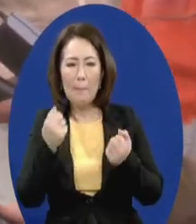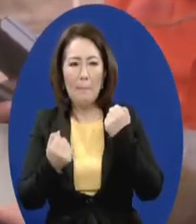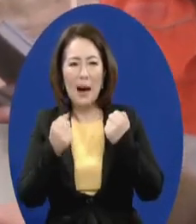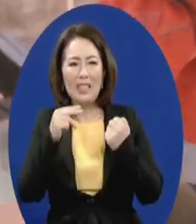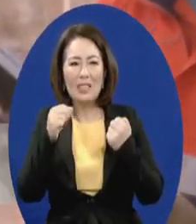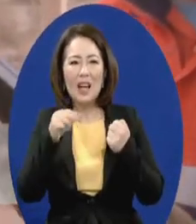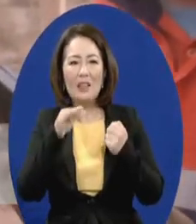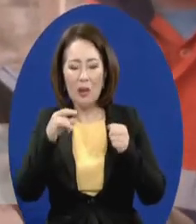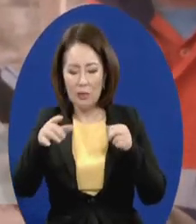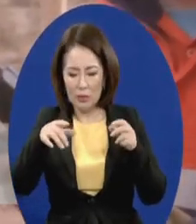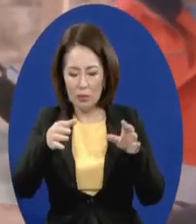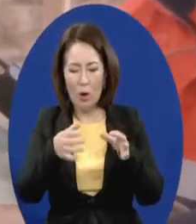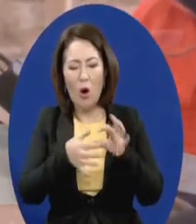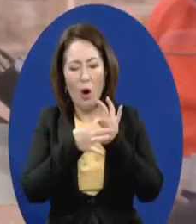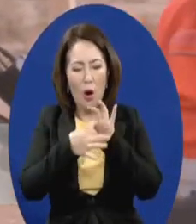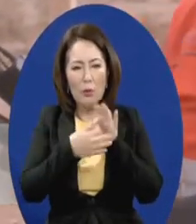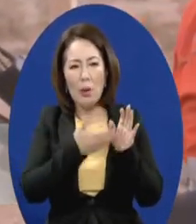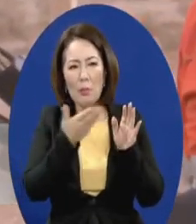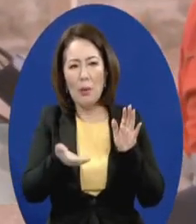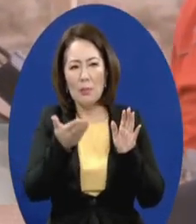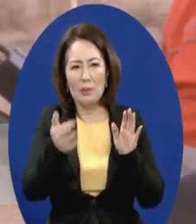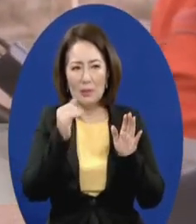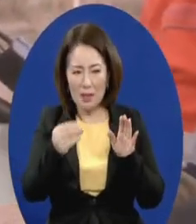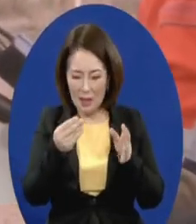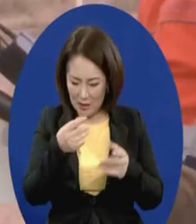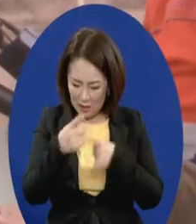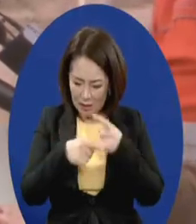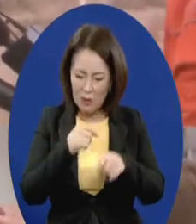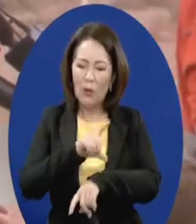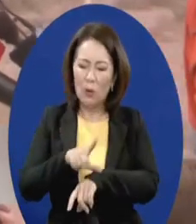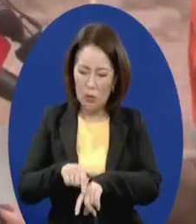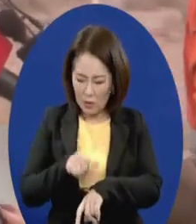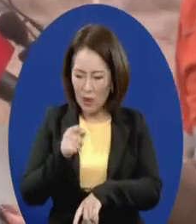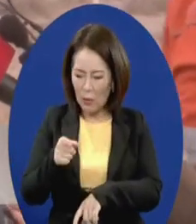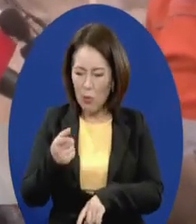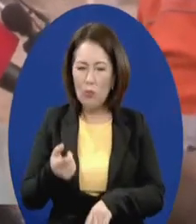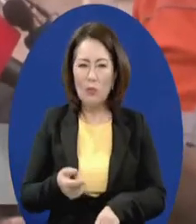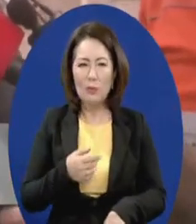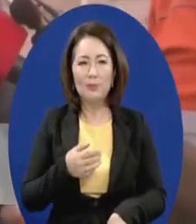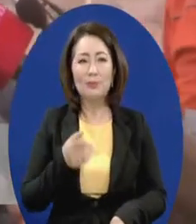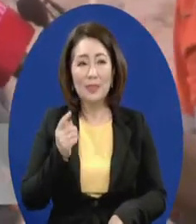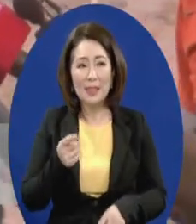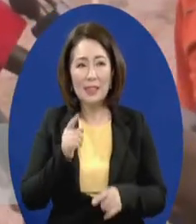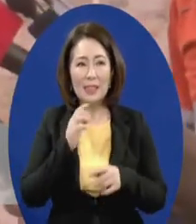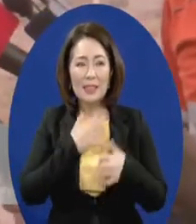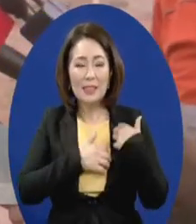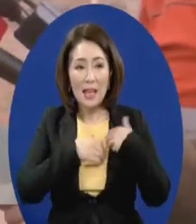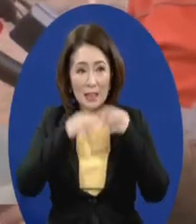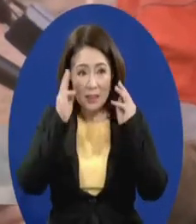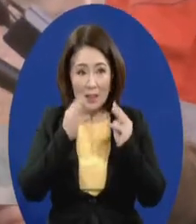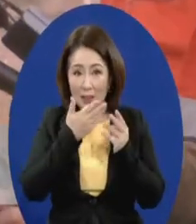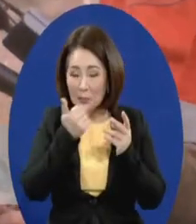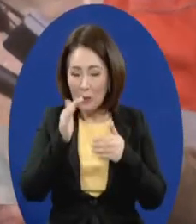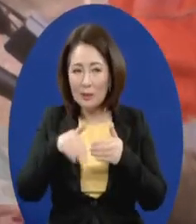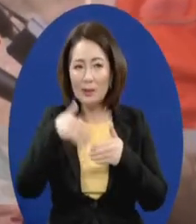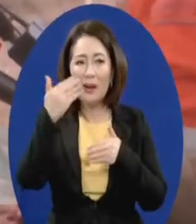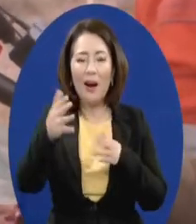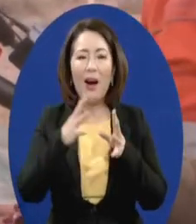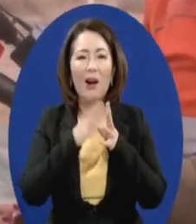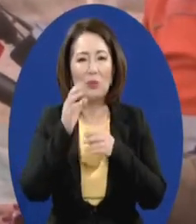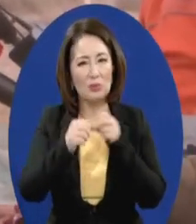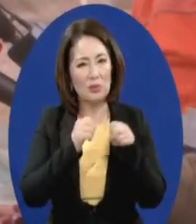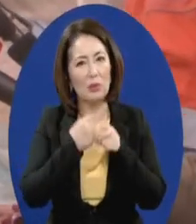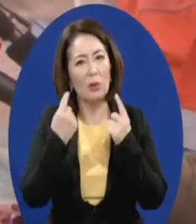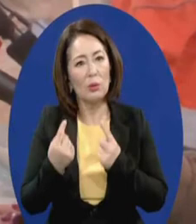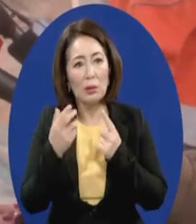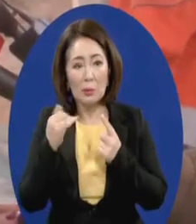тээврийн хоорондоо терминалаар холбох вэ? Энэ маань одоо бас ингээ удаад удацсан. За энийг одоо яаралтай бид нэр шийдэхгүй бол дахиад энэ 10 жил ч болж магадгүй. Яг тэгэхээр